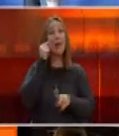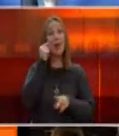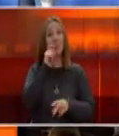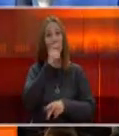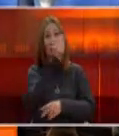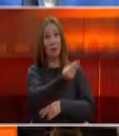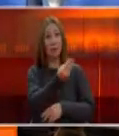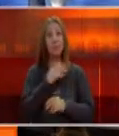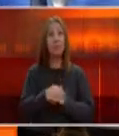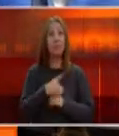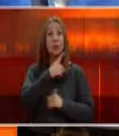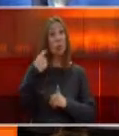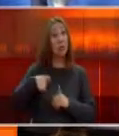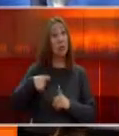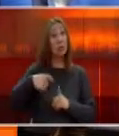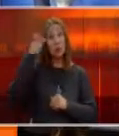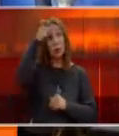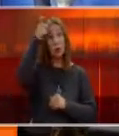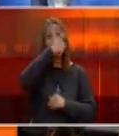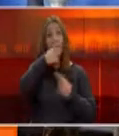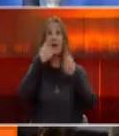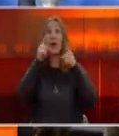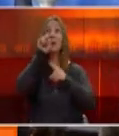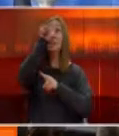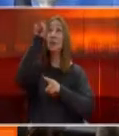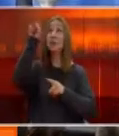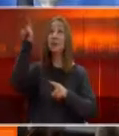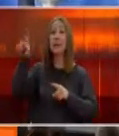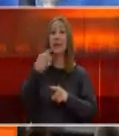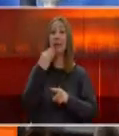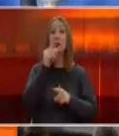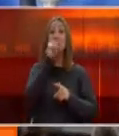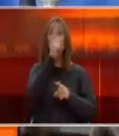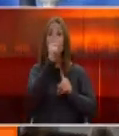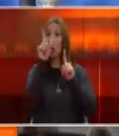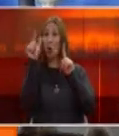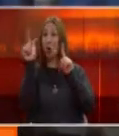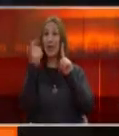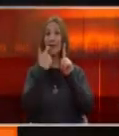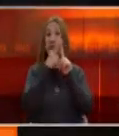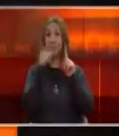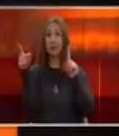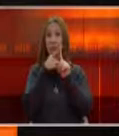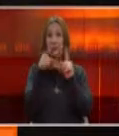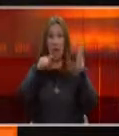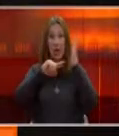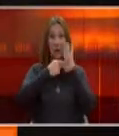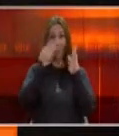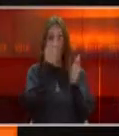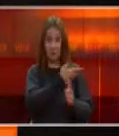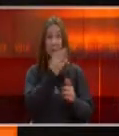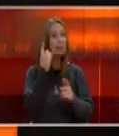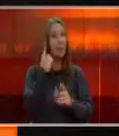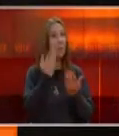uzatalım. Hakan Bey, siz özellikle Türkiye'nin farklı yerlerindeki gençlere 9-16 yaş grubuna hedeflenmiş durumdasınız. Ne yapıyorsunuz